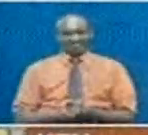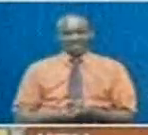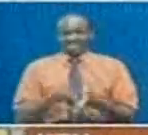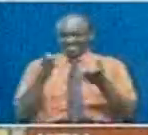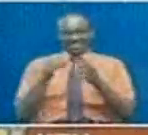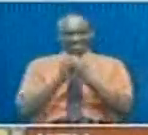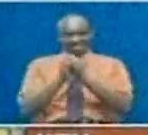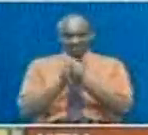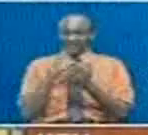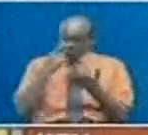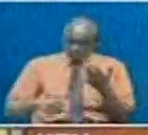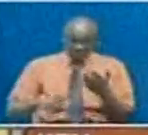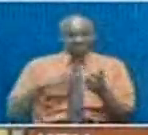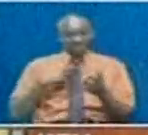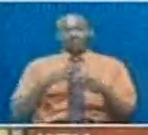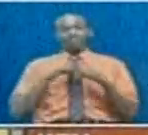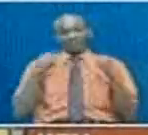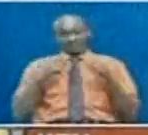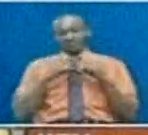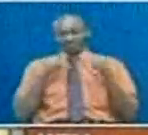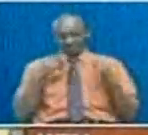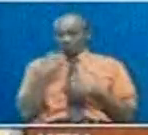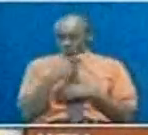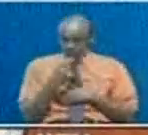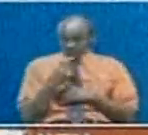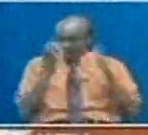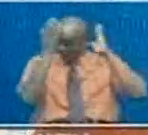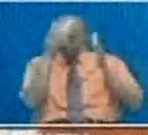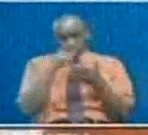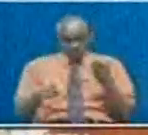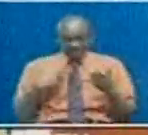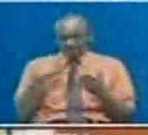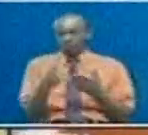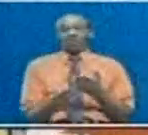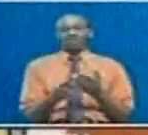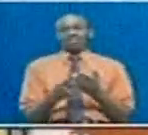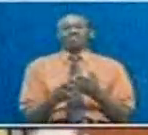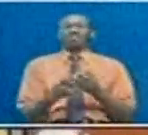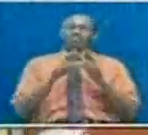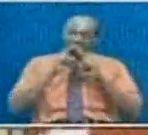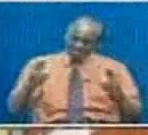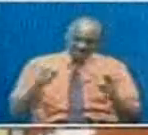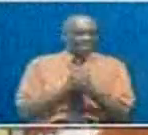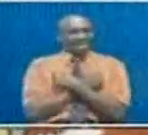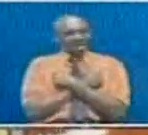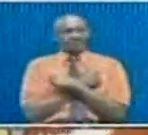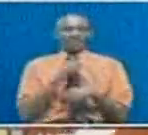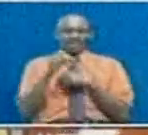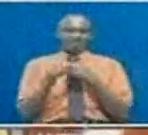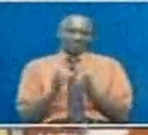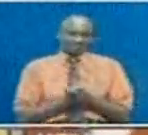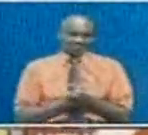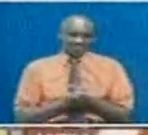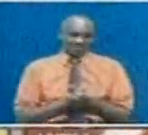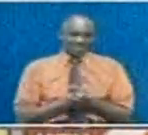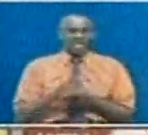Misa hiyo ambayo iliongozwa na askofu Jacob Kibor ilisheheni jumbe za upendo na amani nchini. The rift